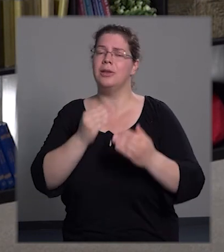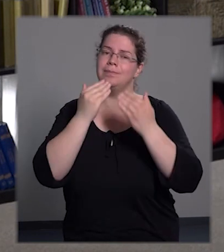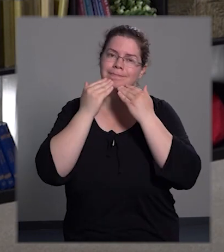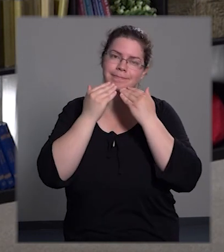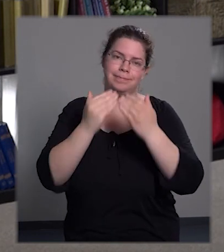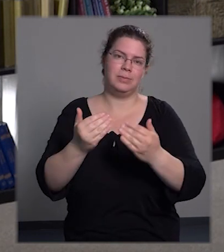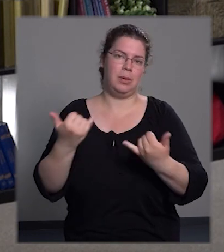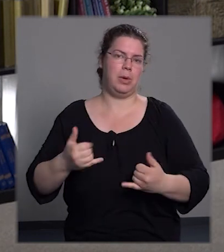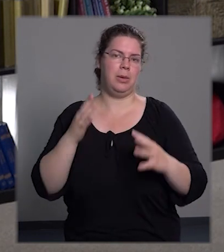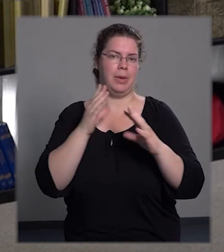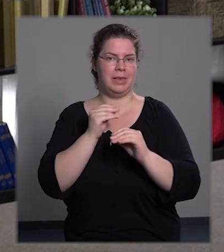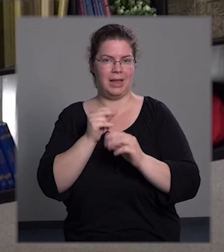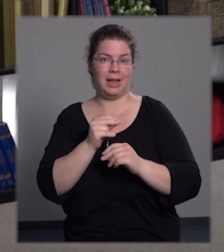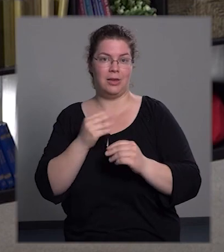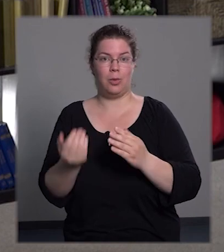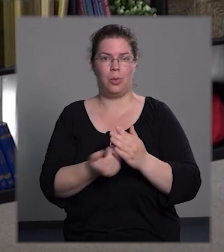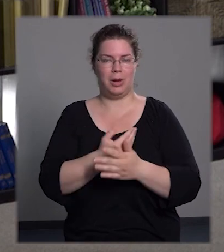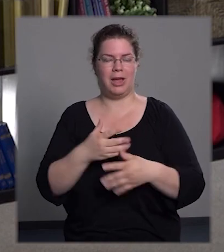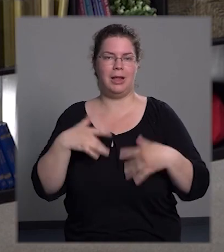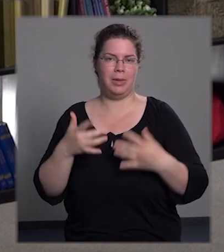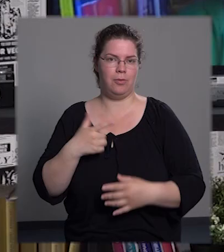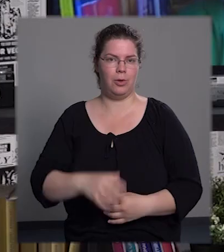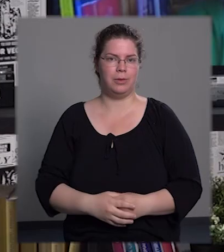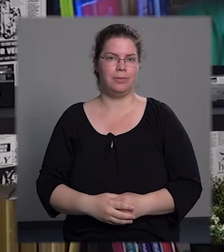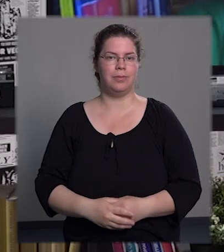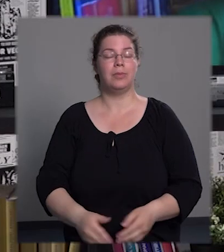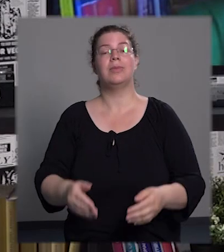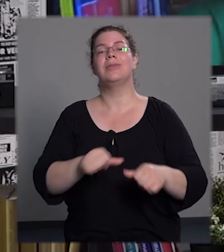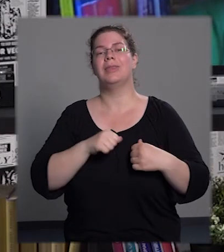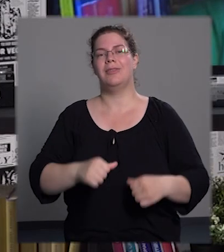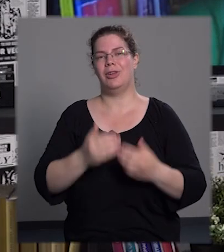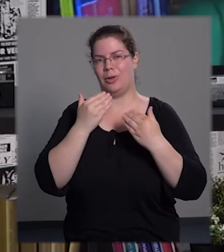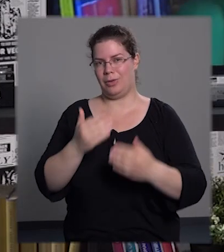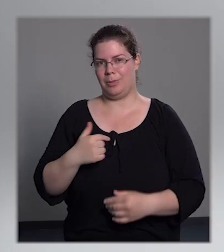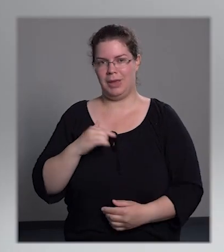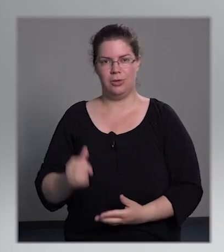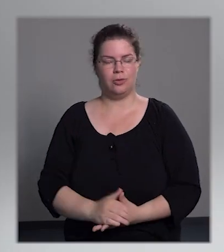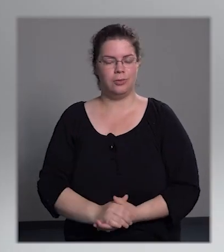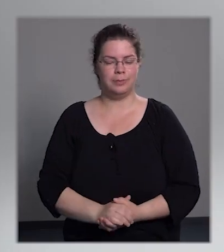köszönöm a mai beszélgetést is, ismét élmény volt. Nagyon szívesen, köszönöm én.